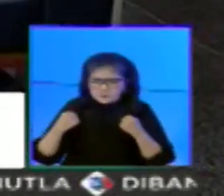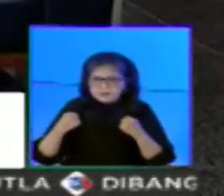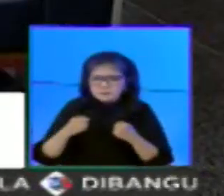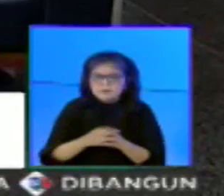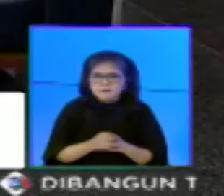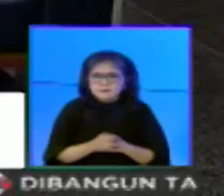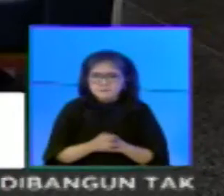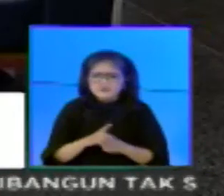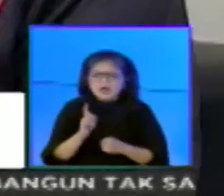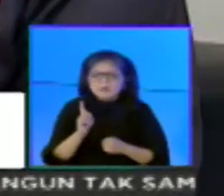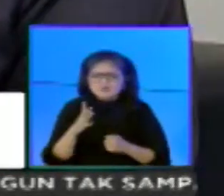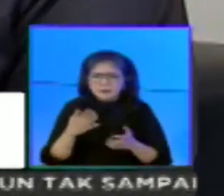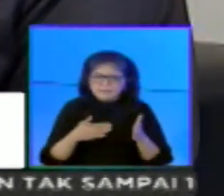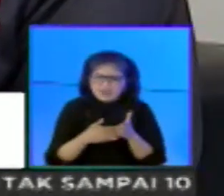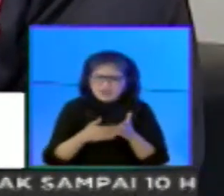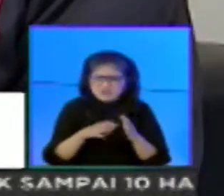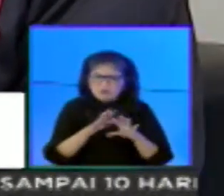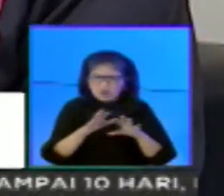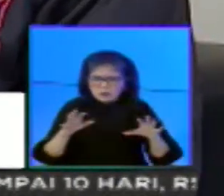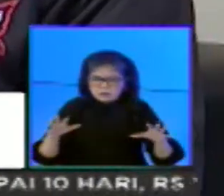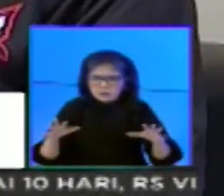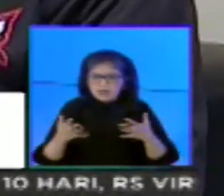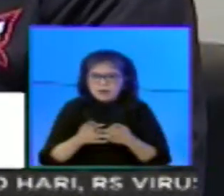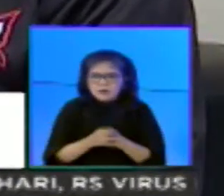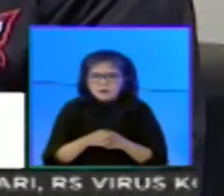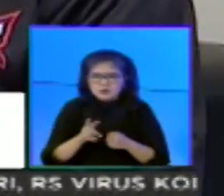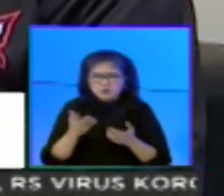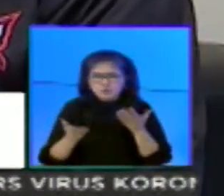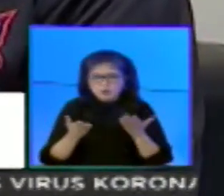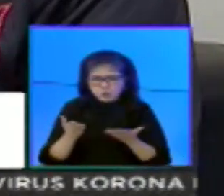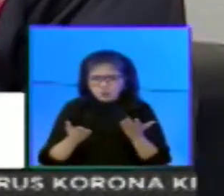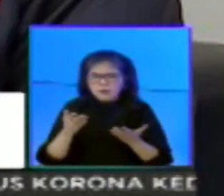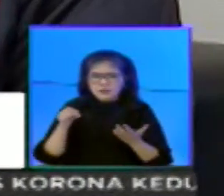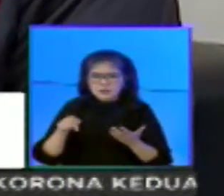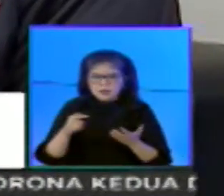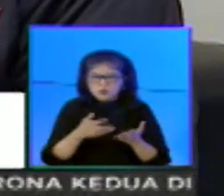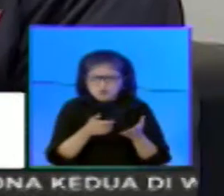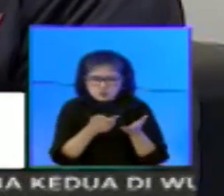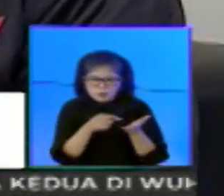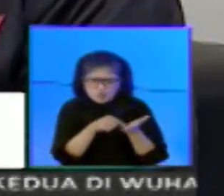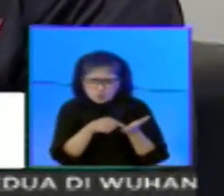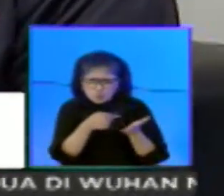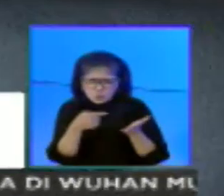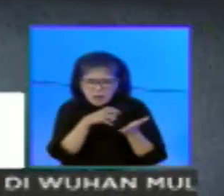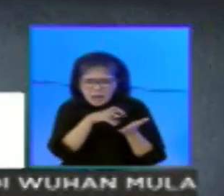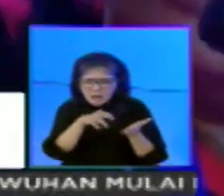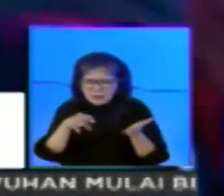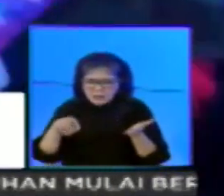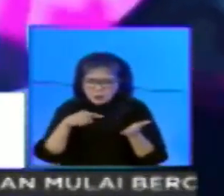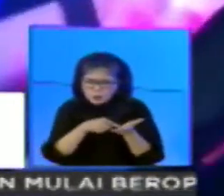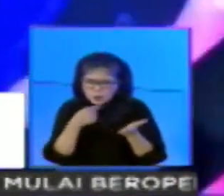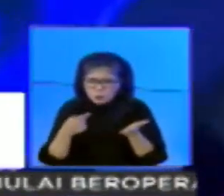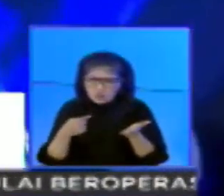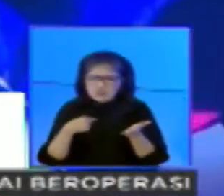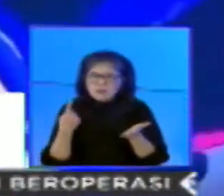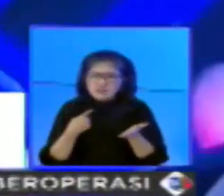banyak tantangan gitu. Kayak misalnya entah itu device-nya dia anggap kurang gitu atau kadang sinyalnya bermasalah.